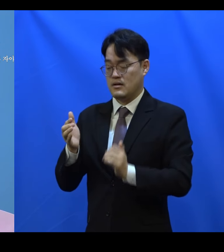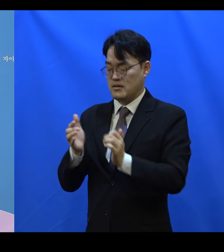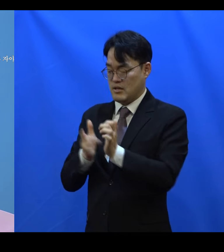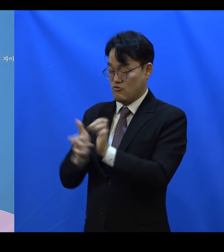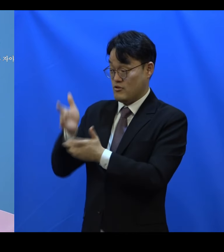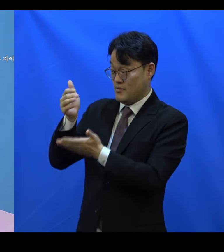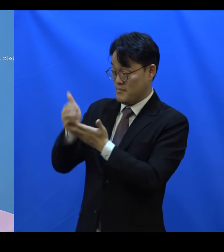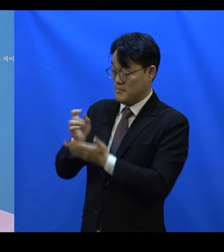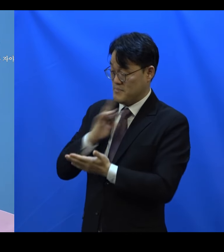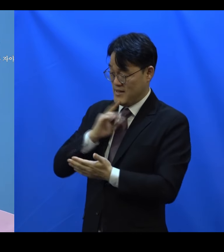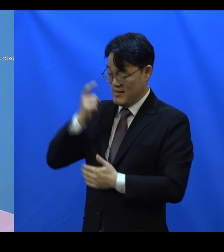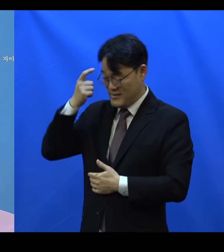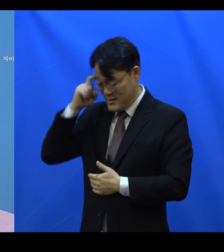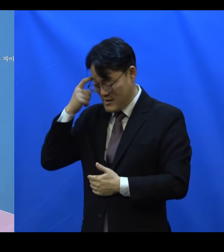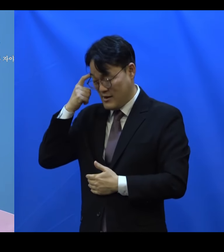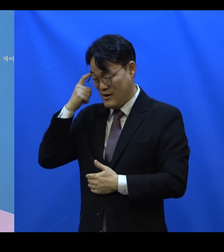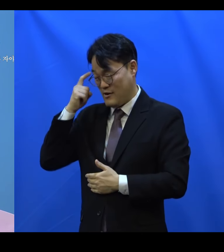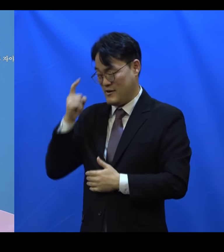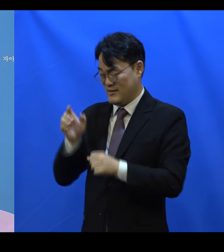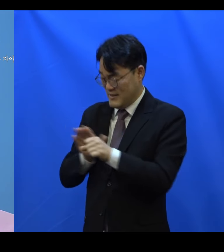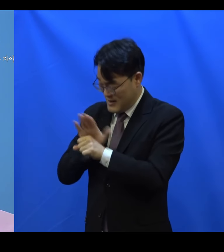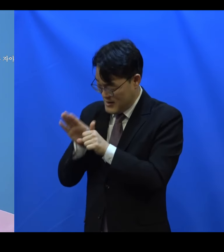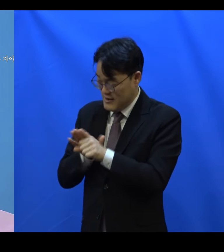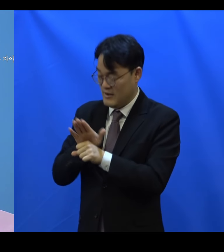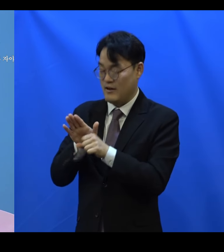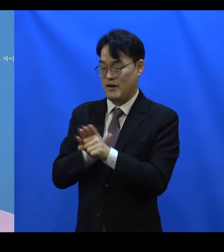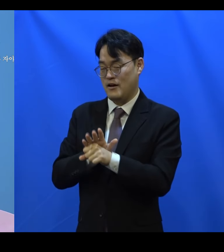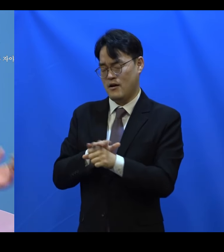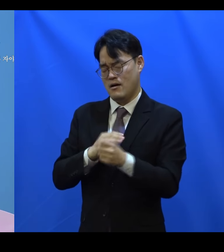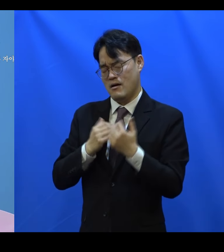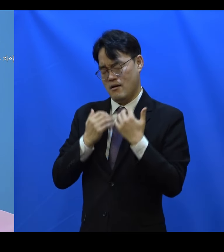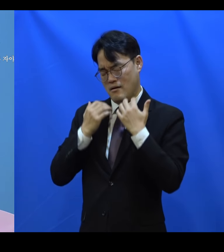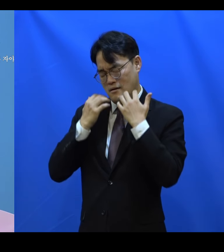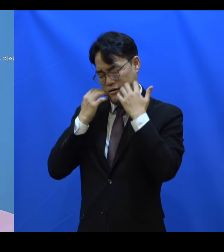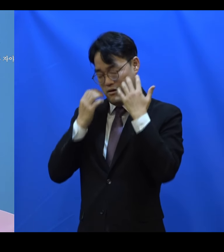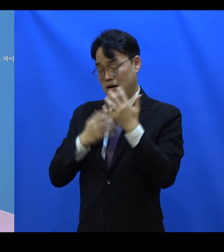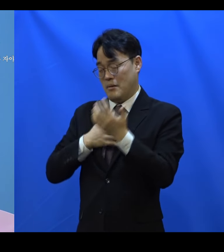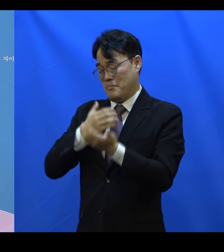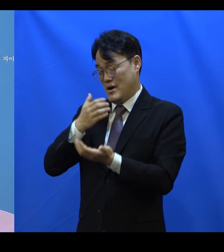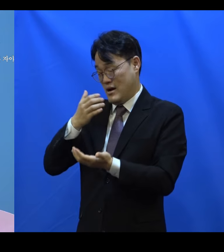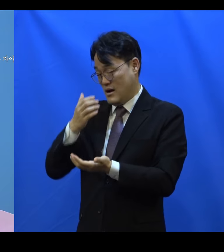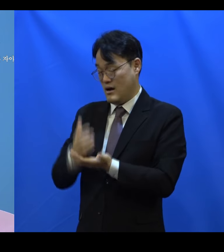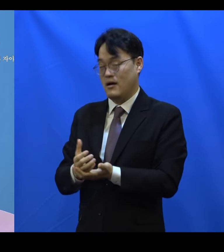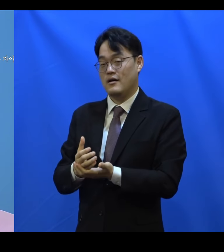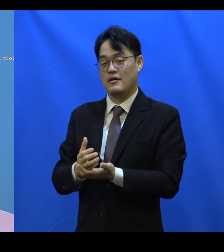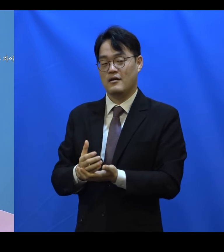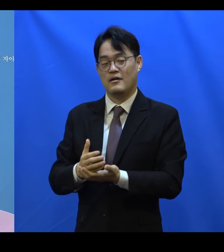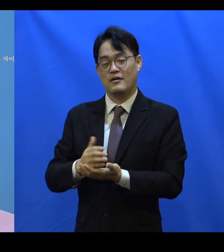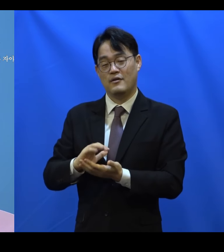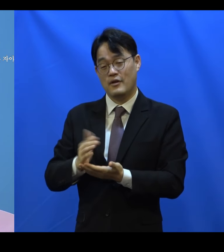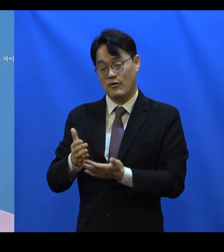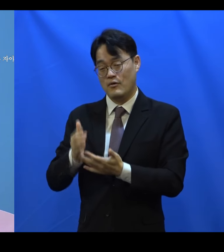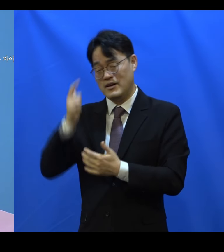그분에게 사로잡혀 있고, 그것이 너무도 벅찬 거예요. 그래서 어떤 때는 그게 너무 힘들어.